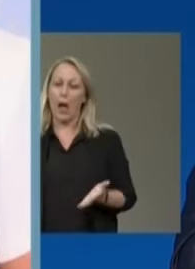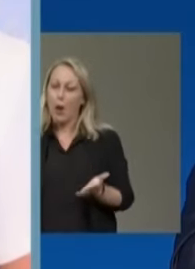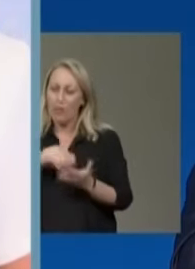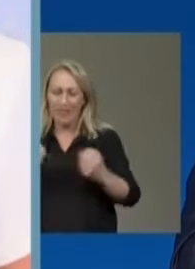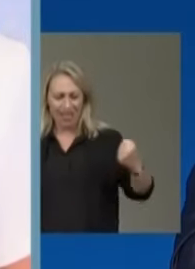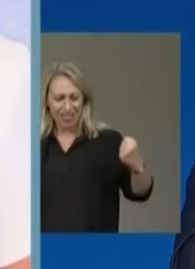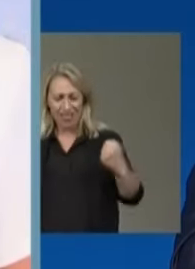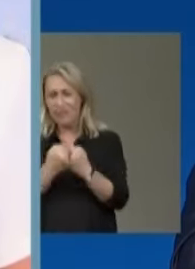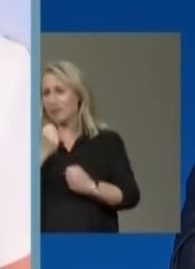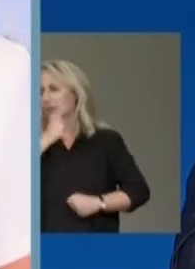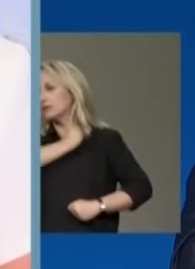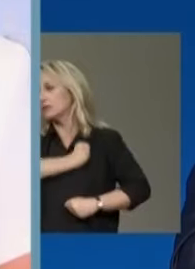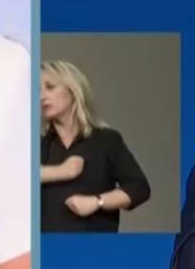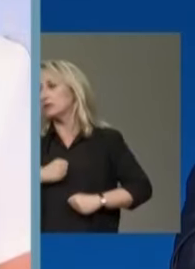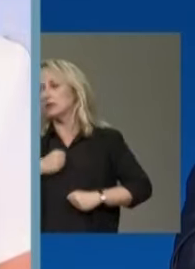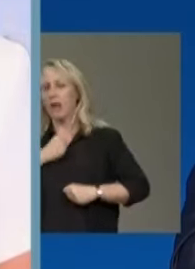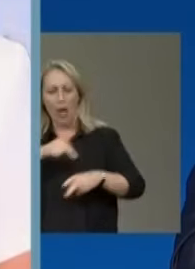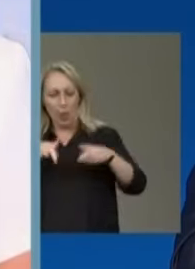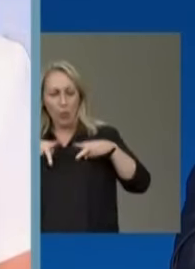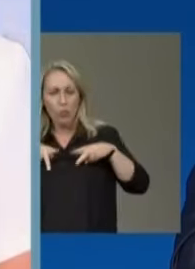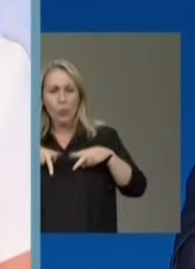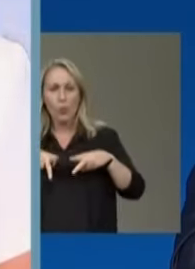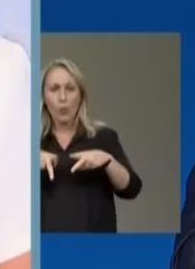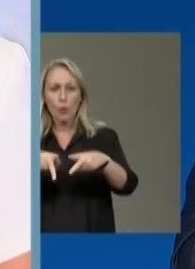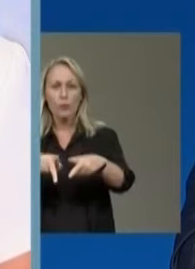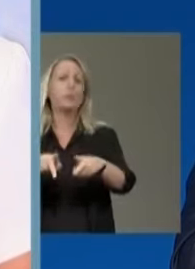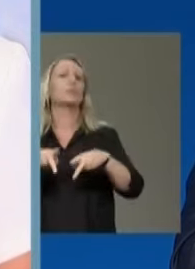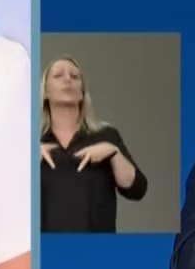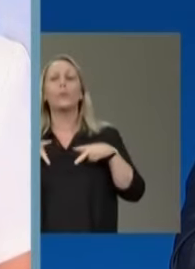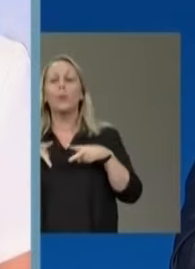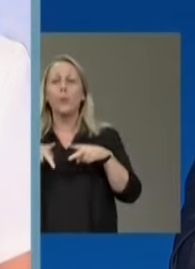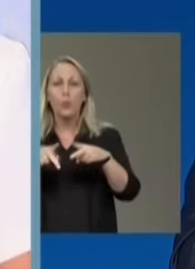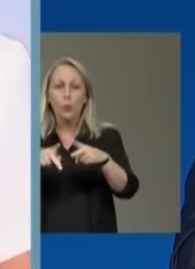την άνοιξη του 2027, και εμφανίστηκε